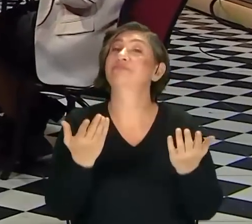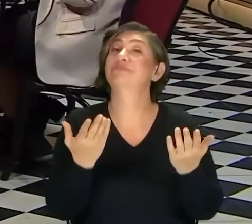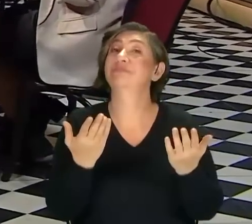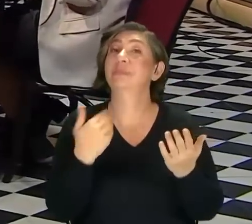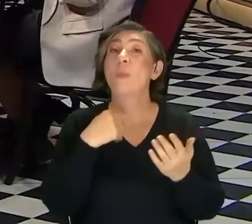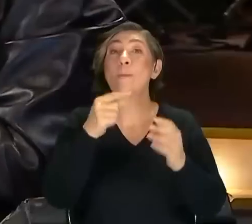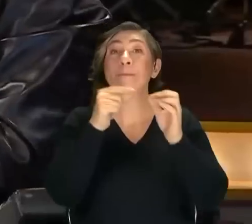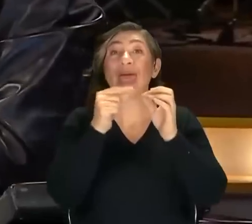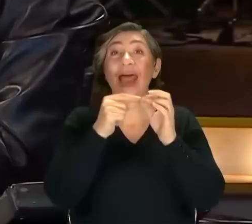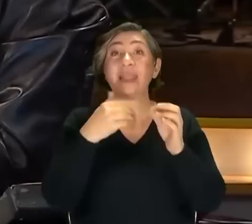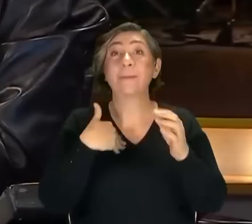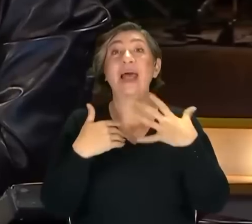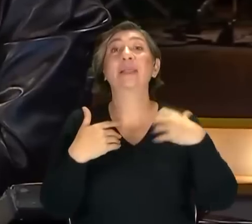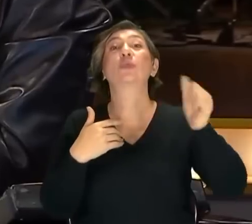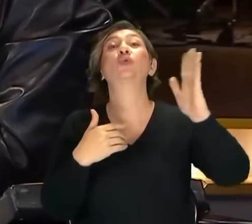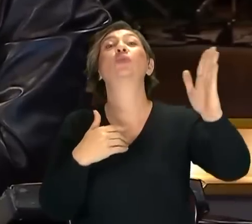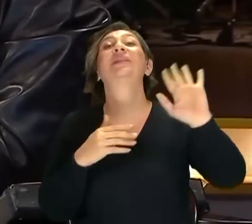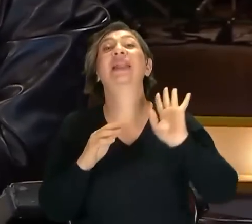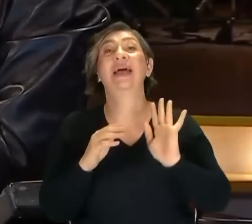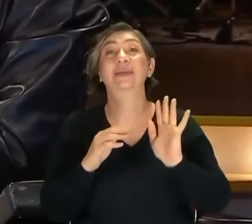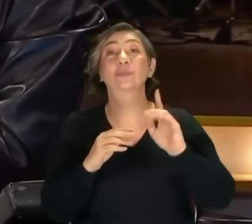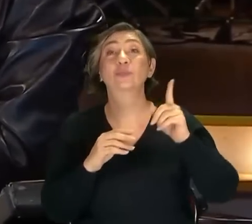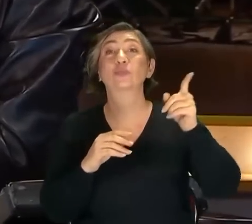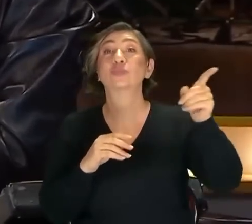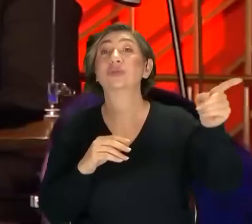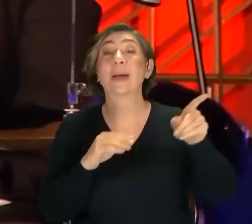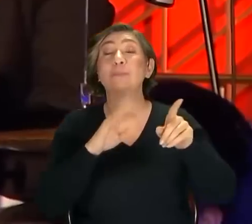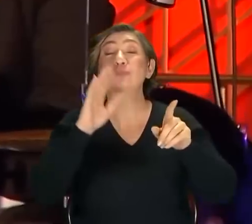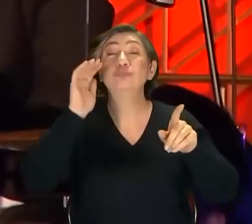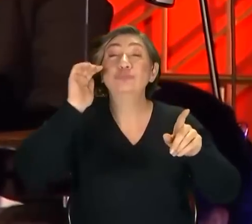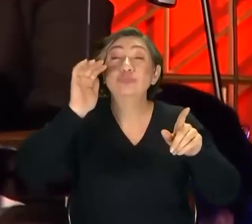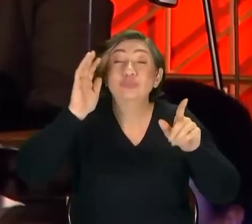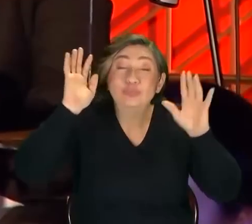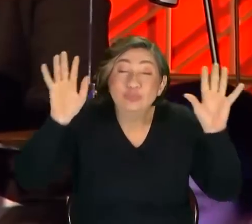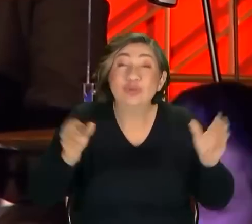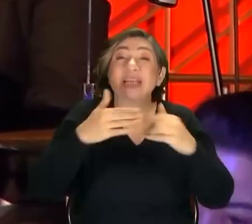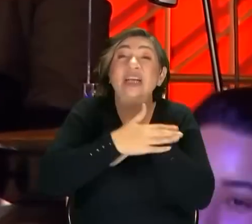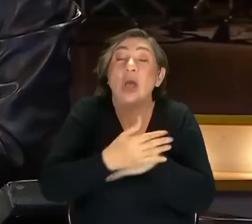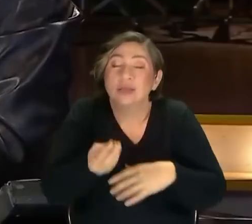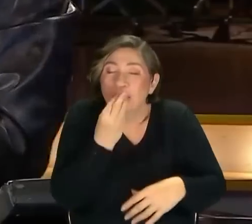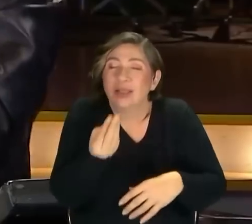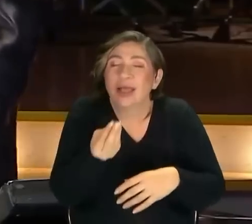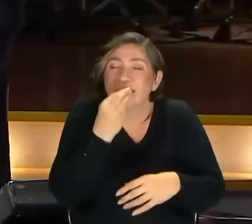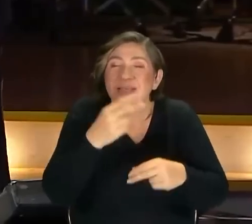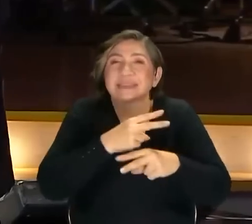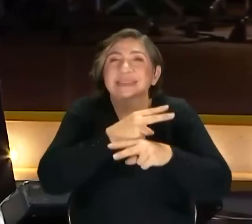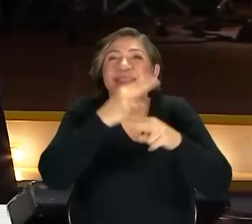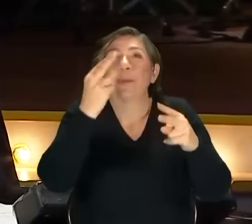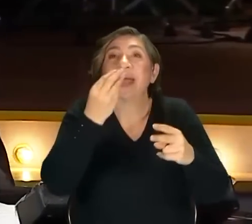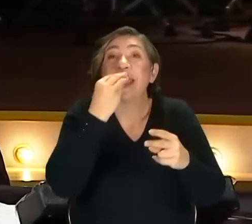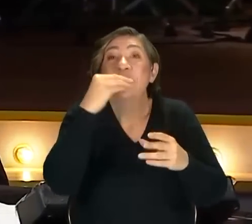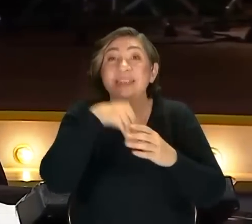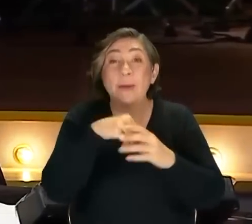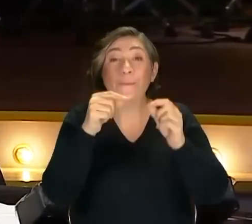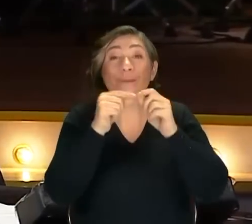Çok. Ben o beyrana beni götürmediler. Aa. Bunlar çünkü bütün gece yediler. Sabah hazmetmek